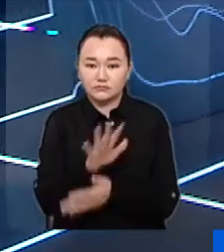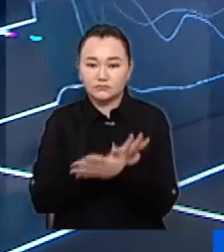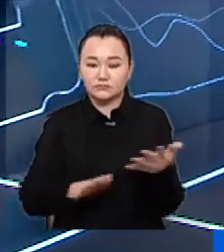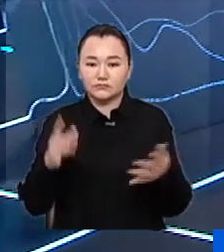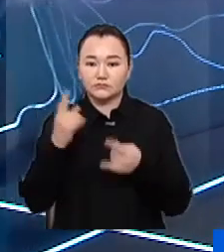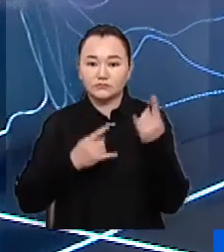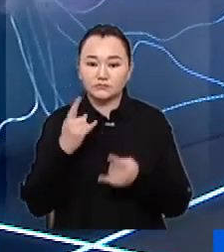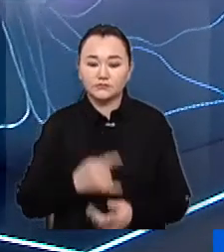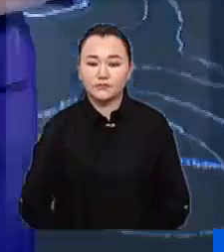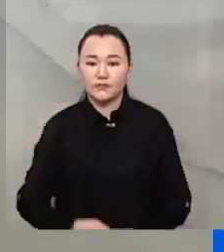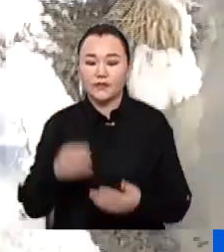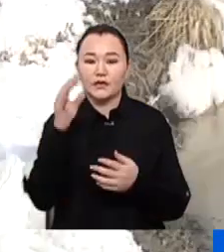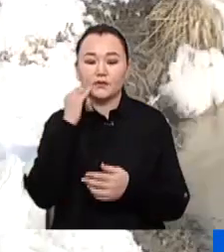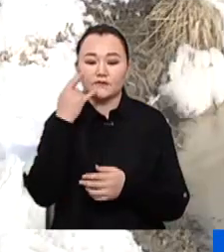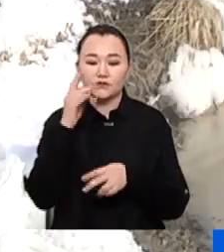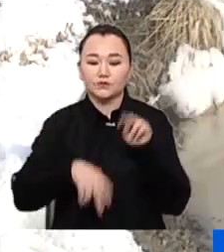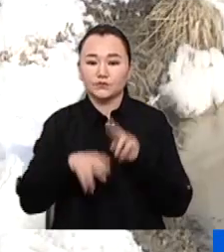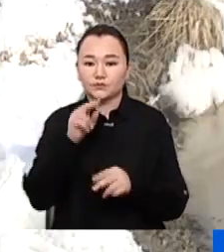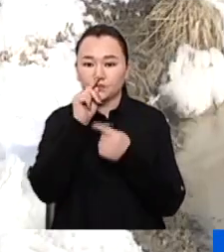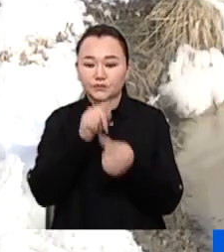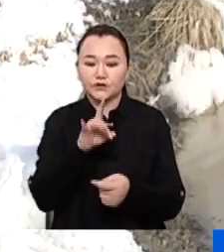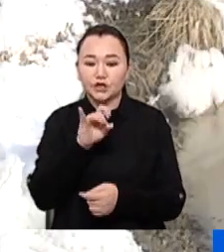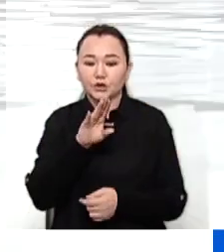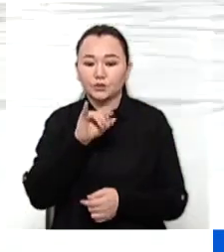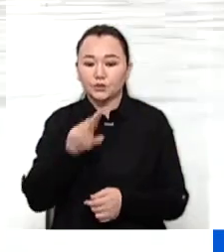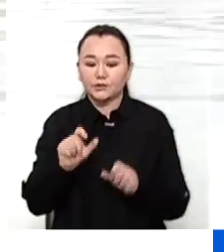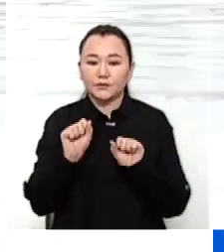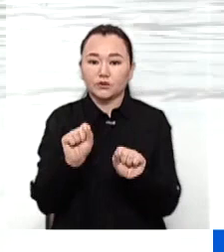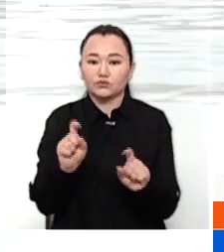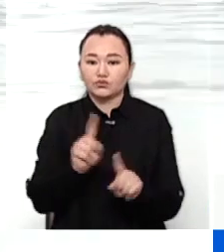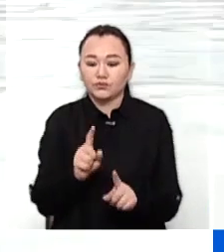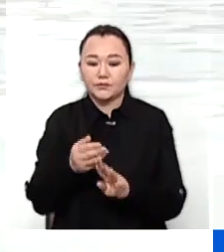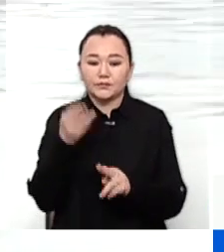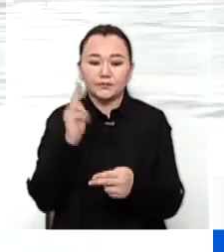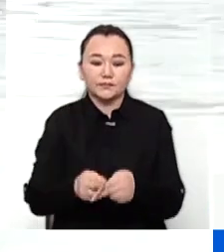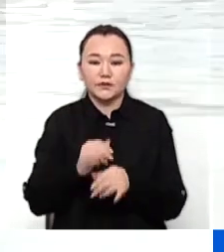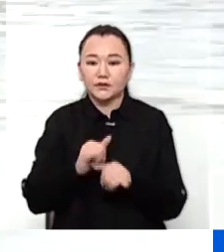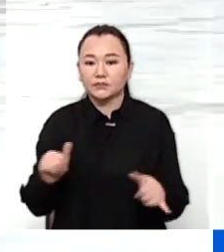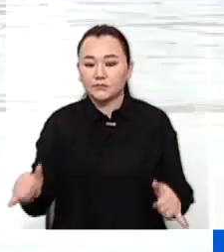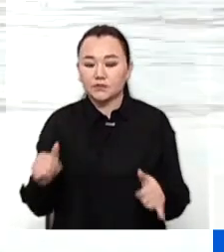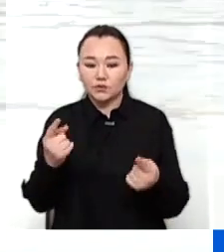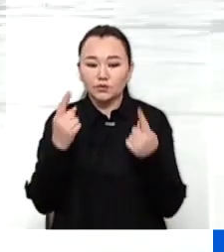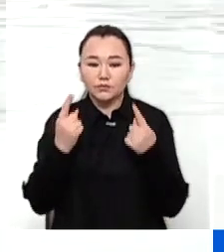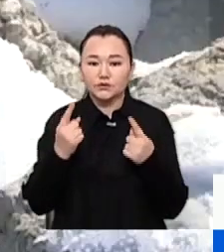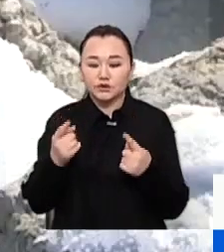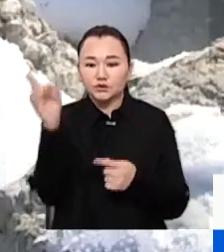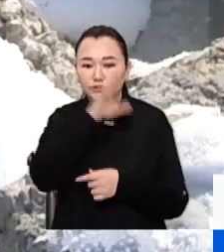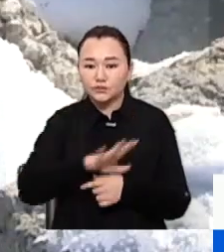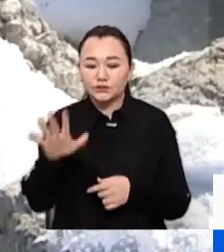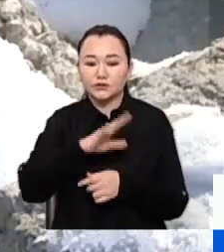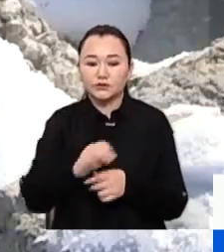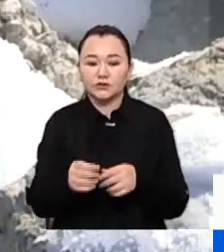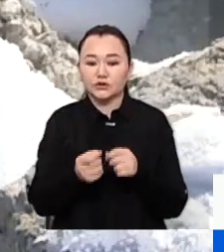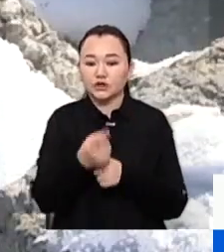Продолжаем эфир. В Павлодаре строят противортутный барьер для того, чтобы предотвратить распространение крупнейшего в республике